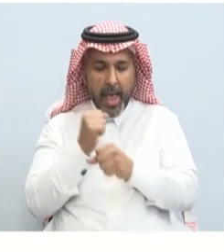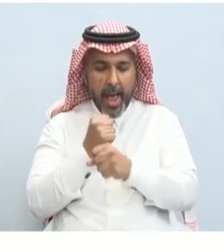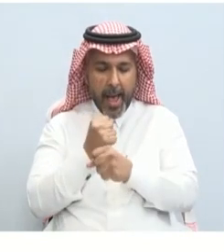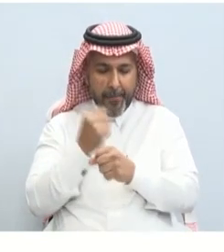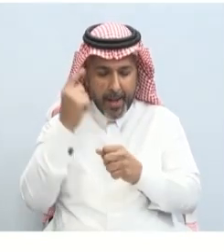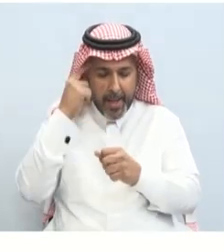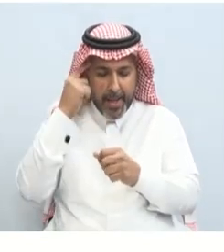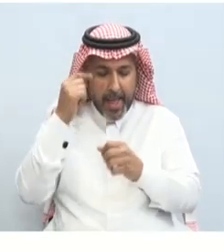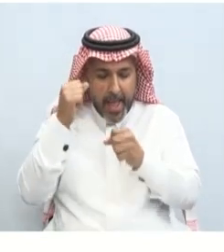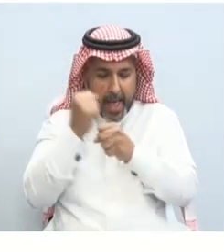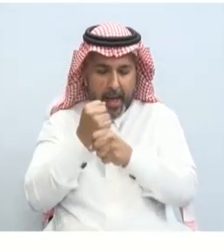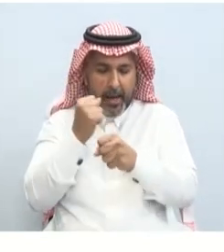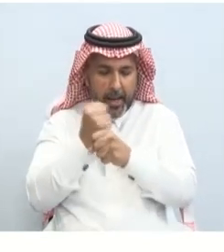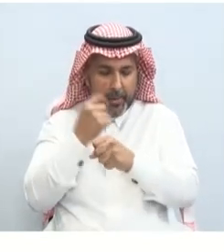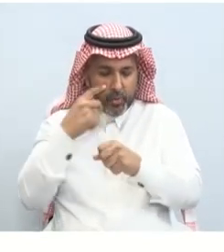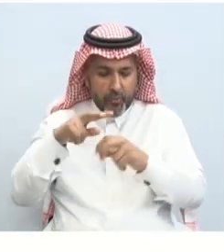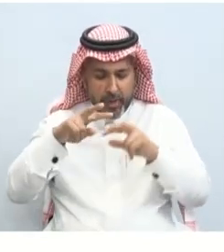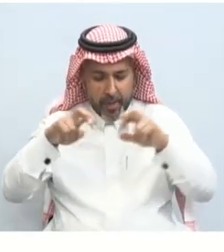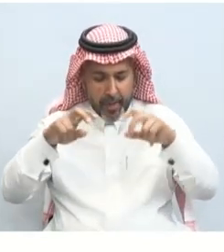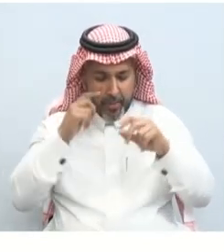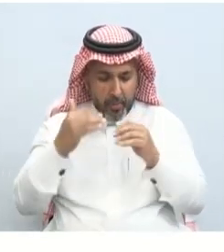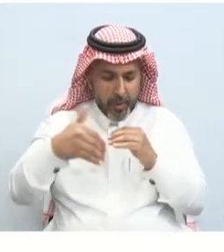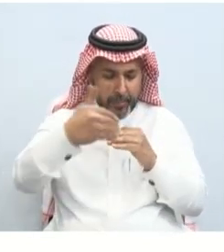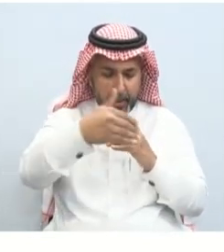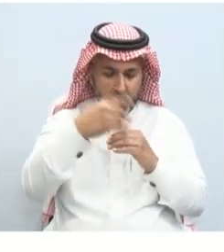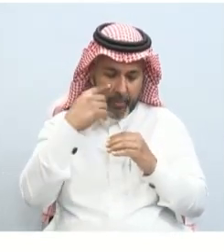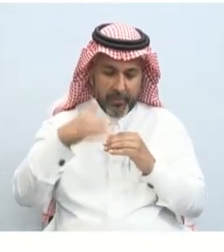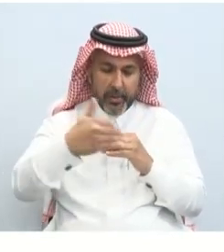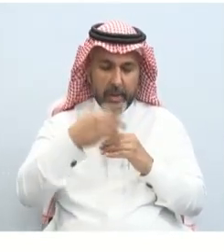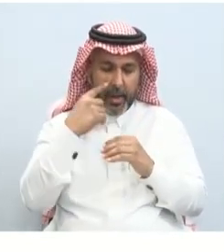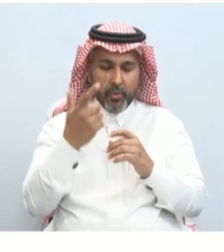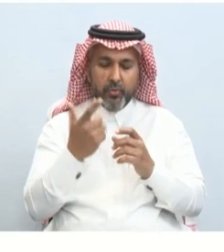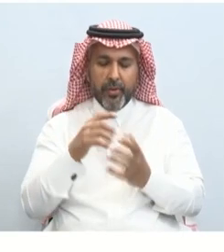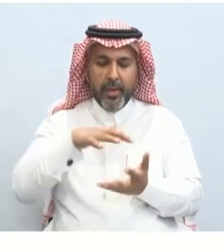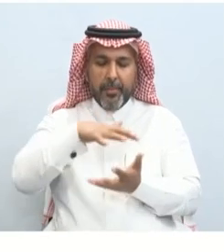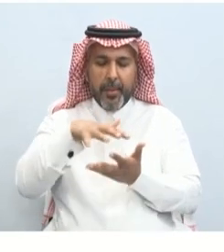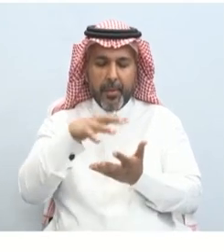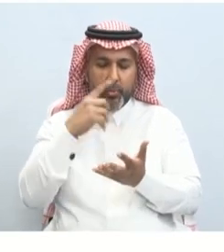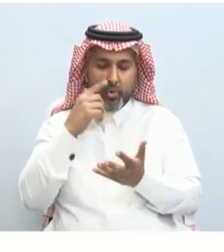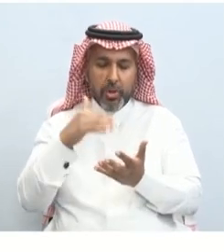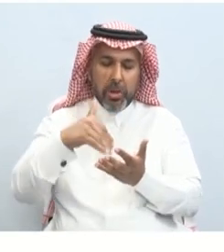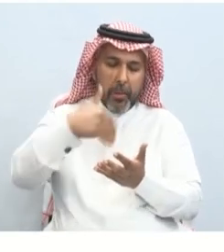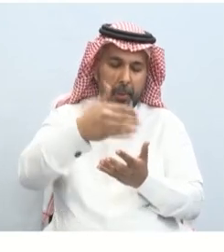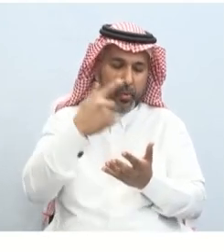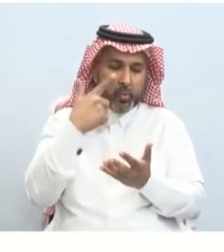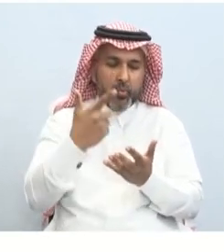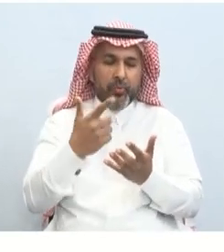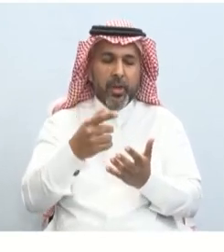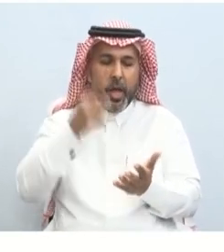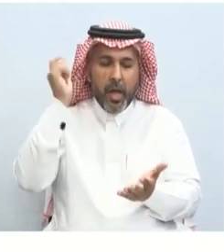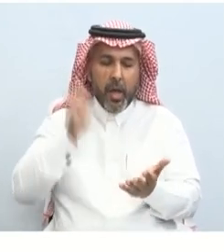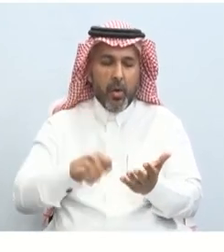من قضيه او قضايا نعرف حكمها الى قضيه اخرى يراد معرفه الحكم فيها